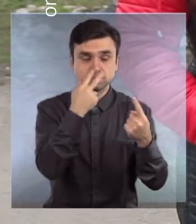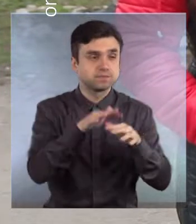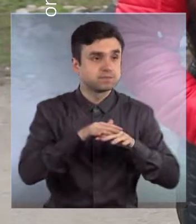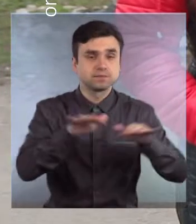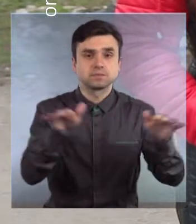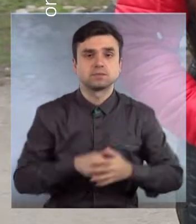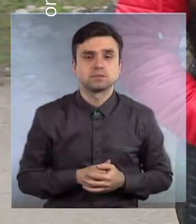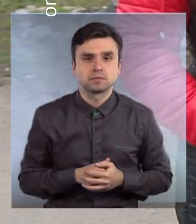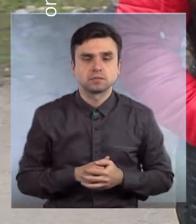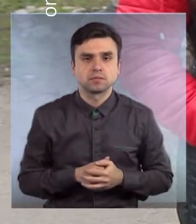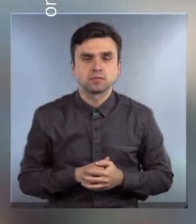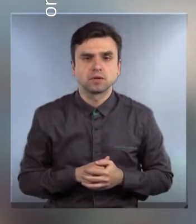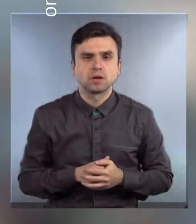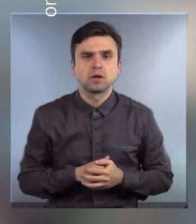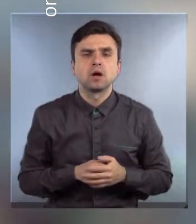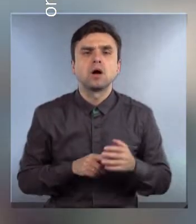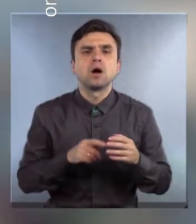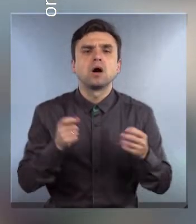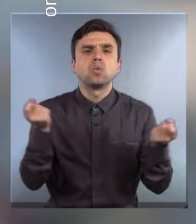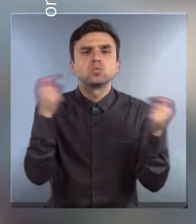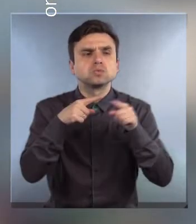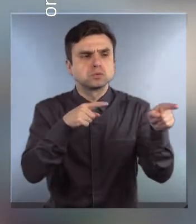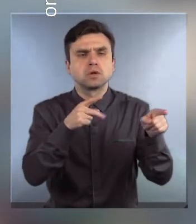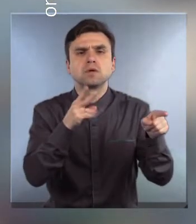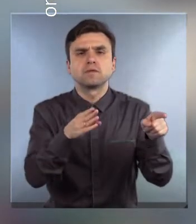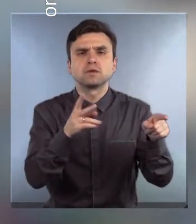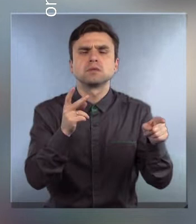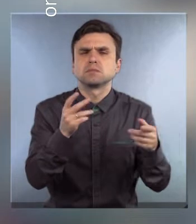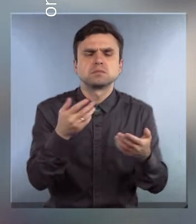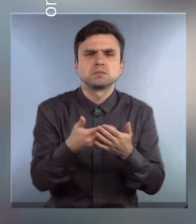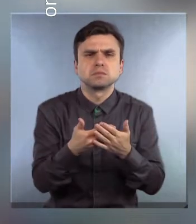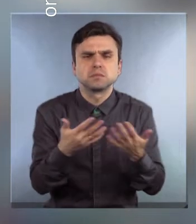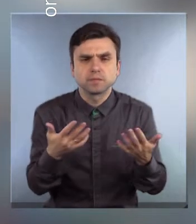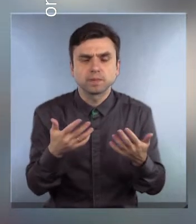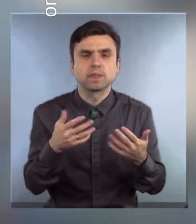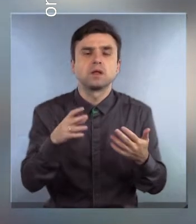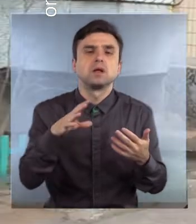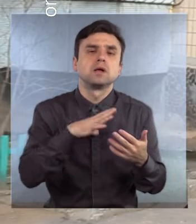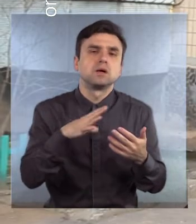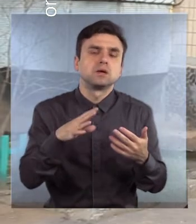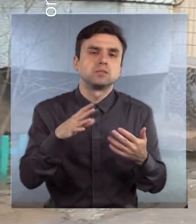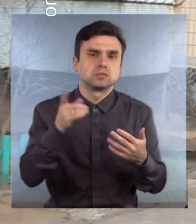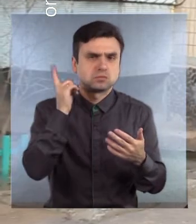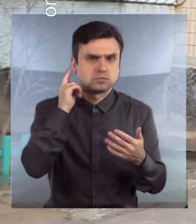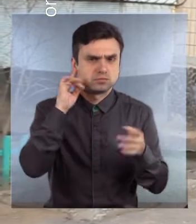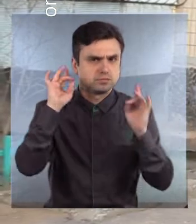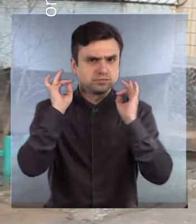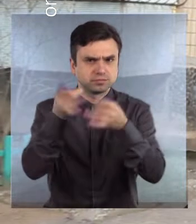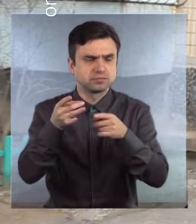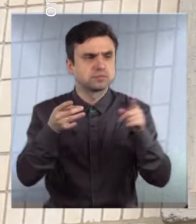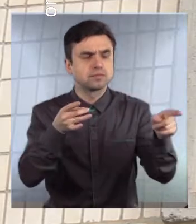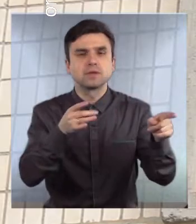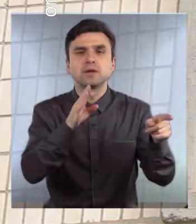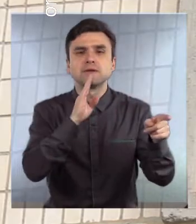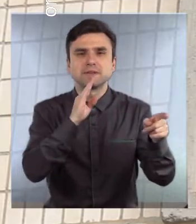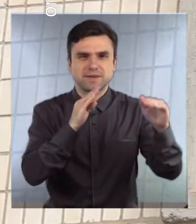під опіку онучку пенсіонерки, яку служба у справах дітей вилучила через жахливі умови проживання. Тільки якщо дитина тепер у